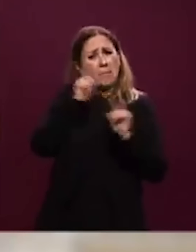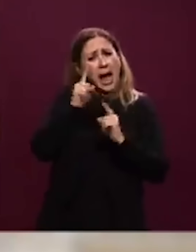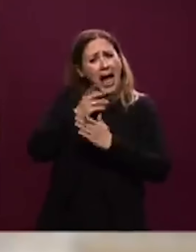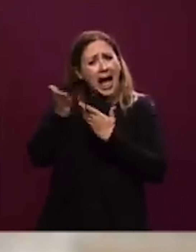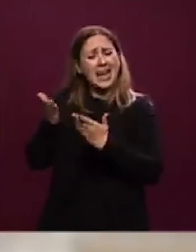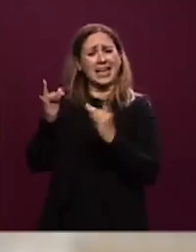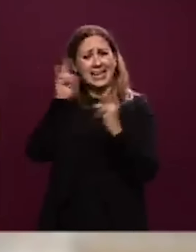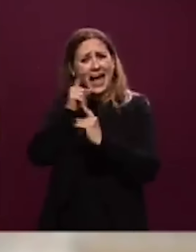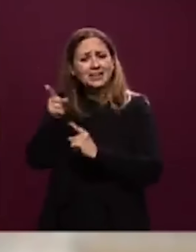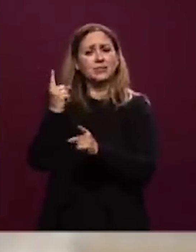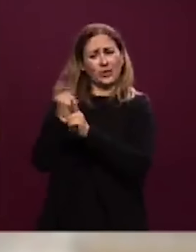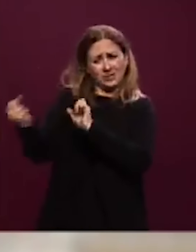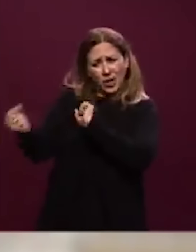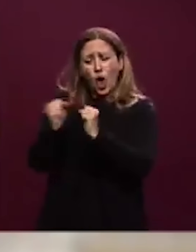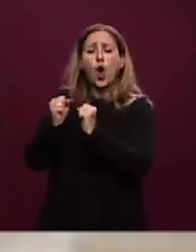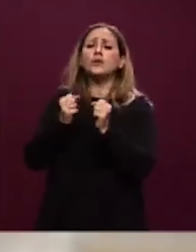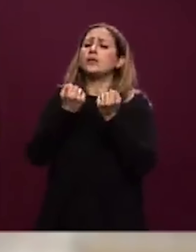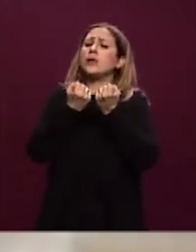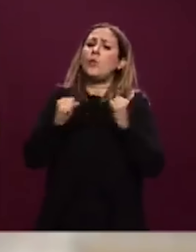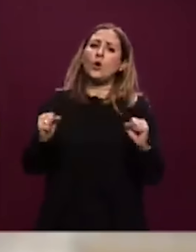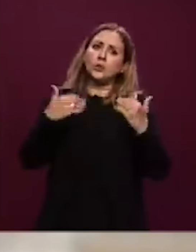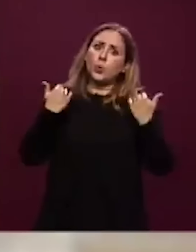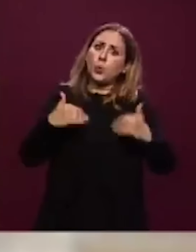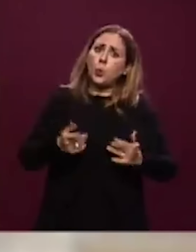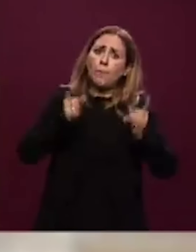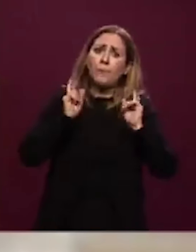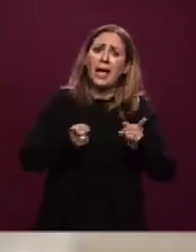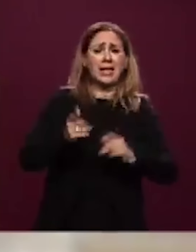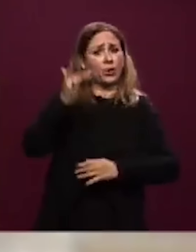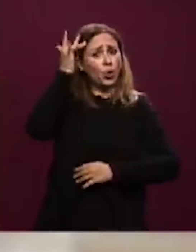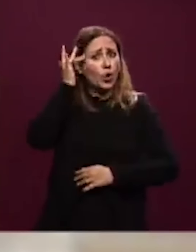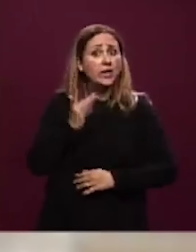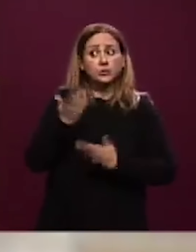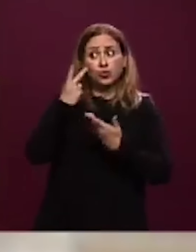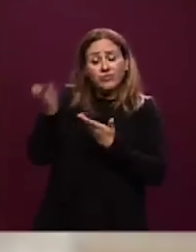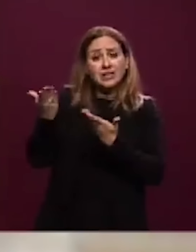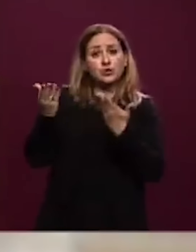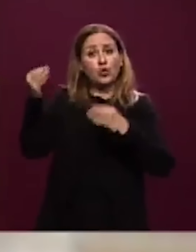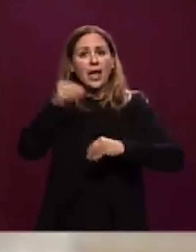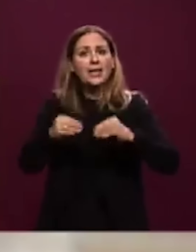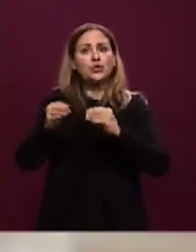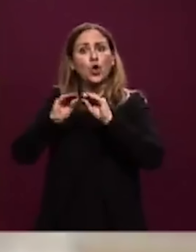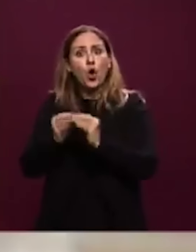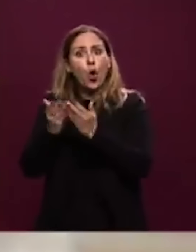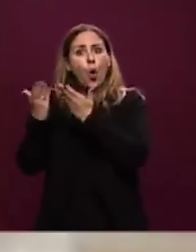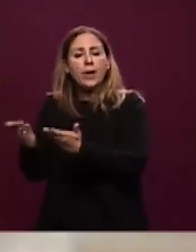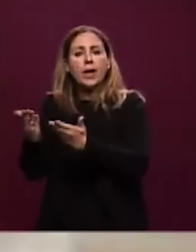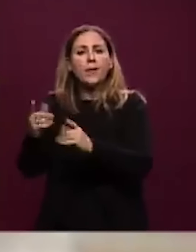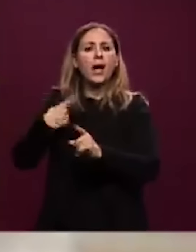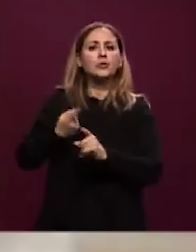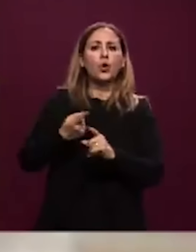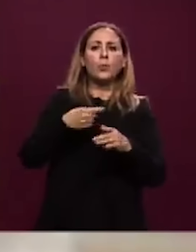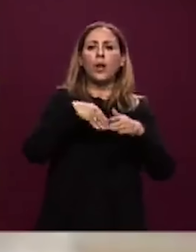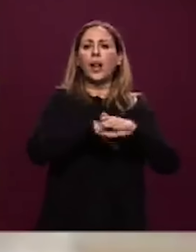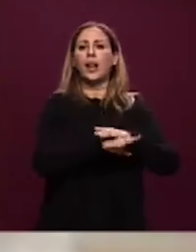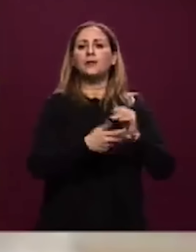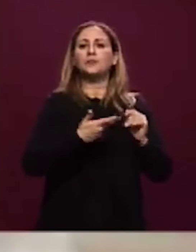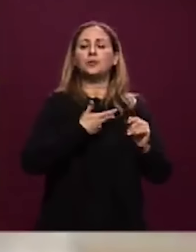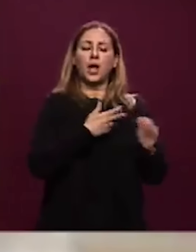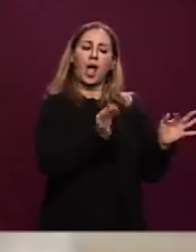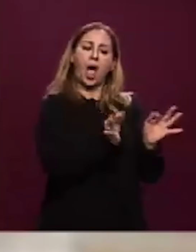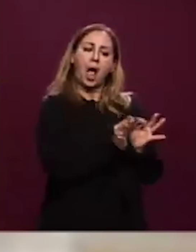democrazia è in pericolo perché lo vedete Putin che elezioni fa e di là invece andare a stringere mani. Non è così.